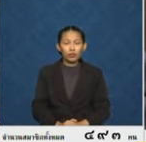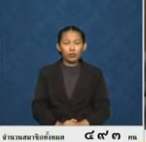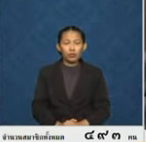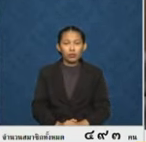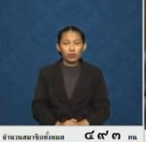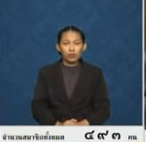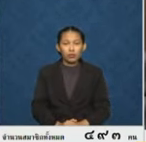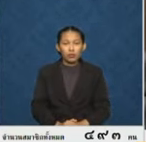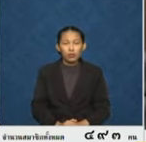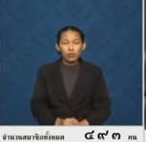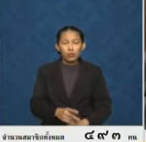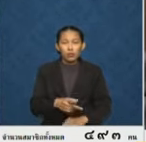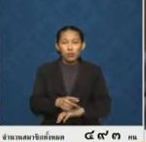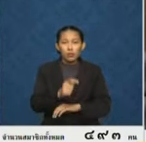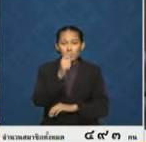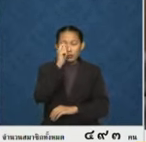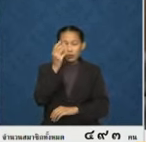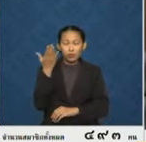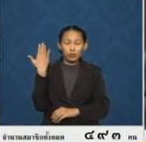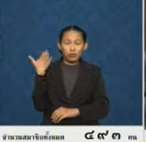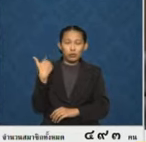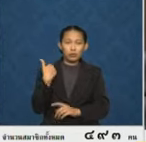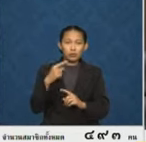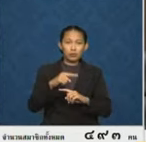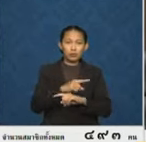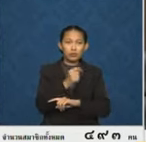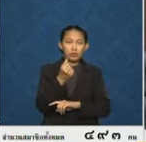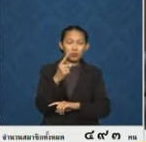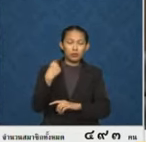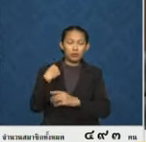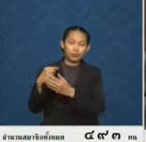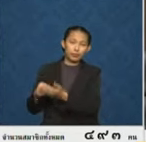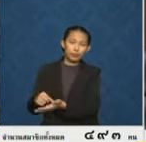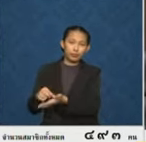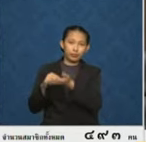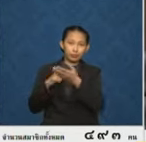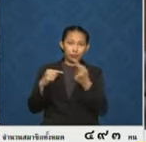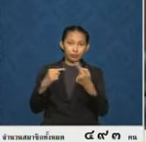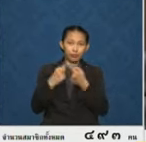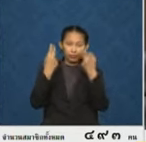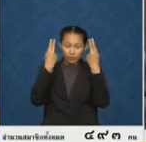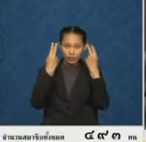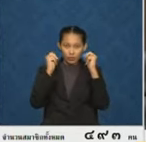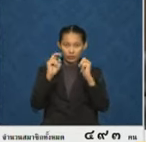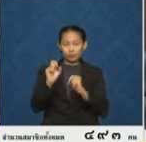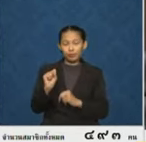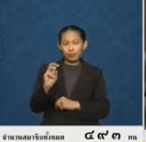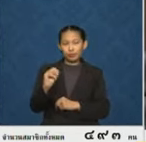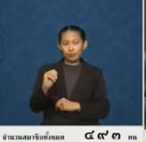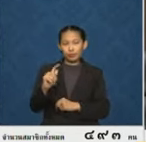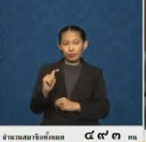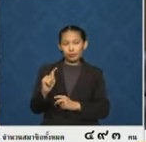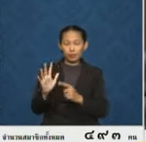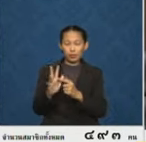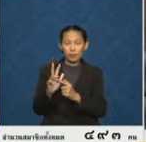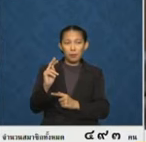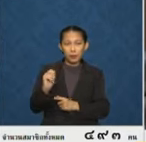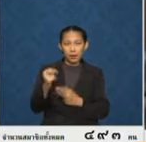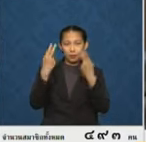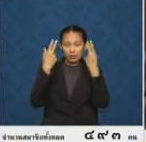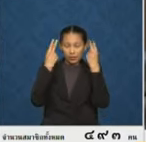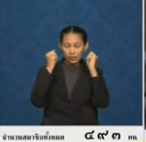เคารพครับวันที่ 11ที่ผ่านมาผมได้รับการร้องเรียนจากท่านนายกสมานมิตรนายกองค์การบริหารส่วนตำบล